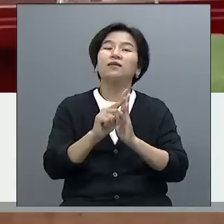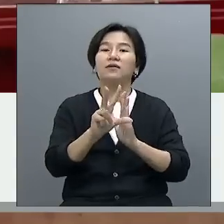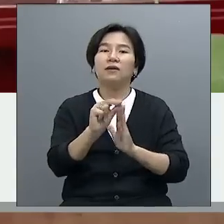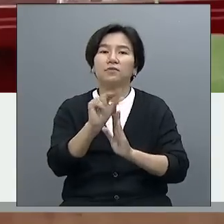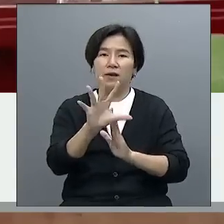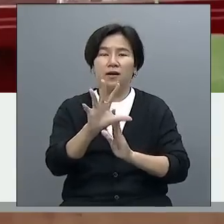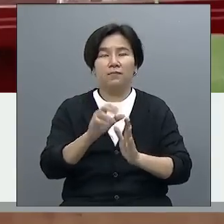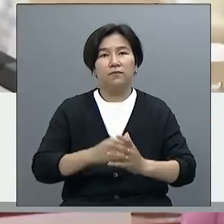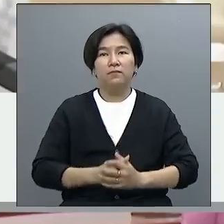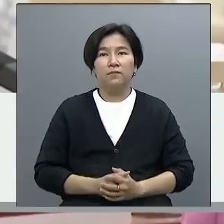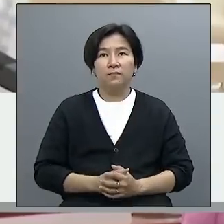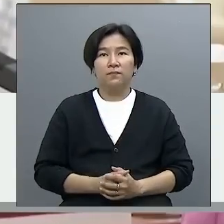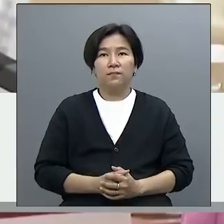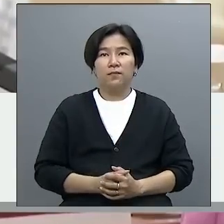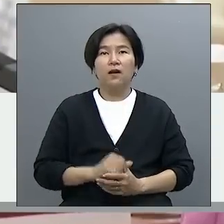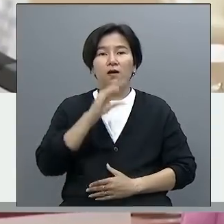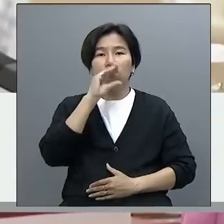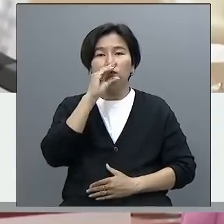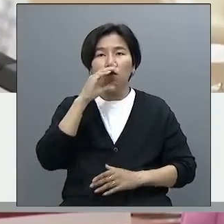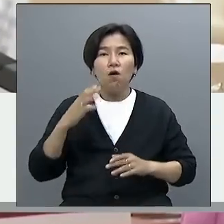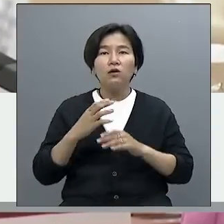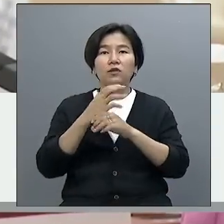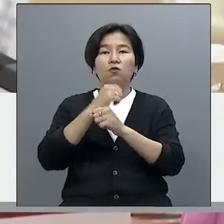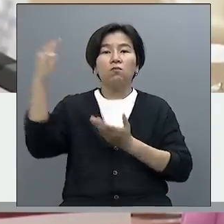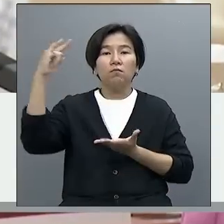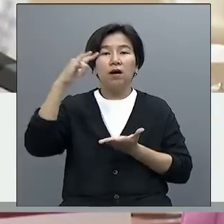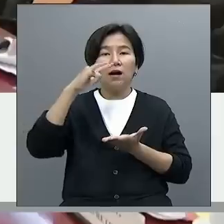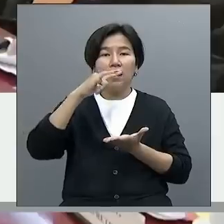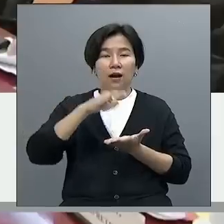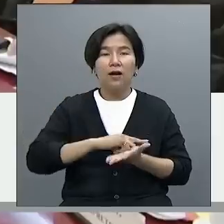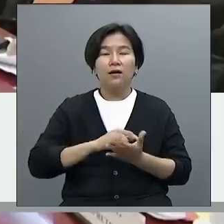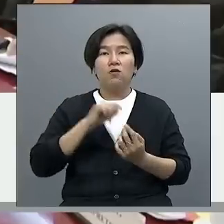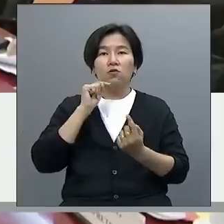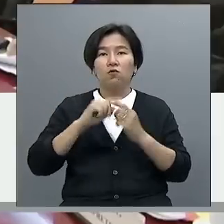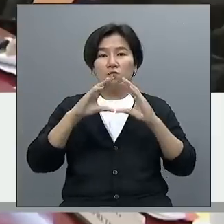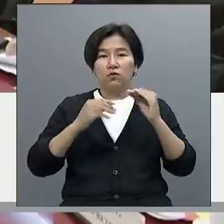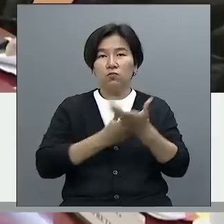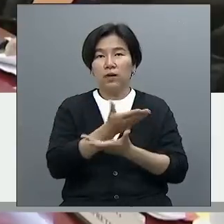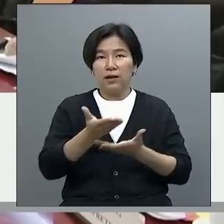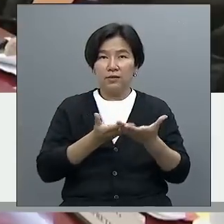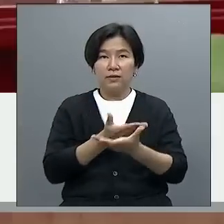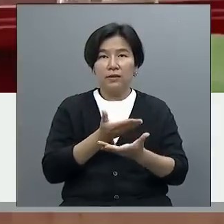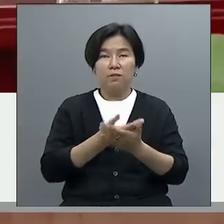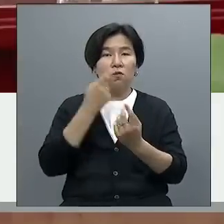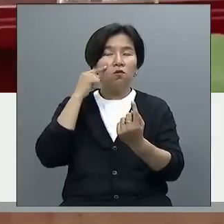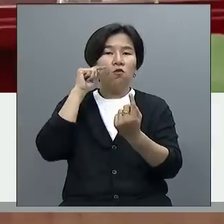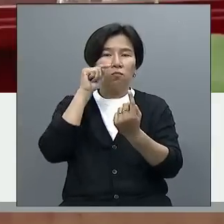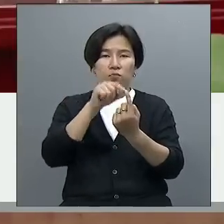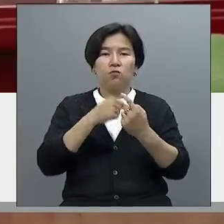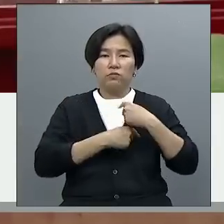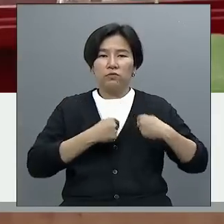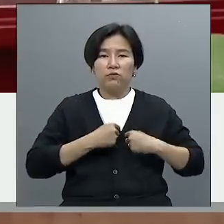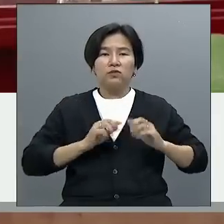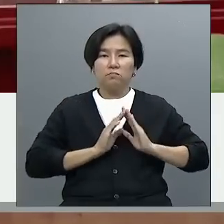ค่ะก่อนที่บินขึ้นจะแถลงสรุปผลการเยือนนะคะโดยระบุว่าการหารือในครั้งนี้ตรงไปตรงมาค่ะ